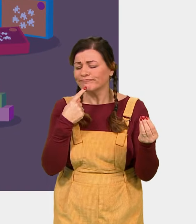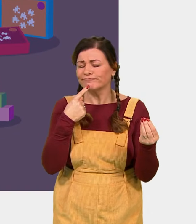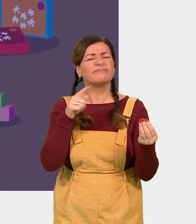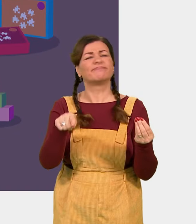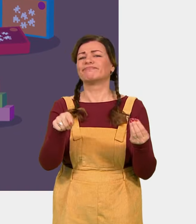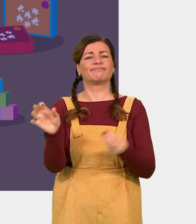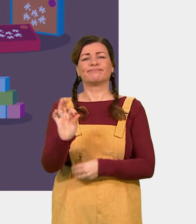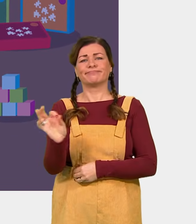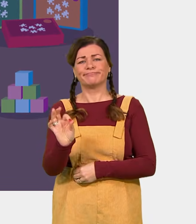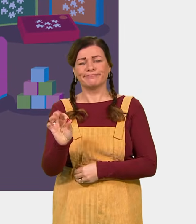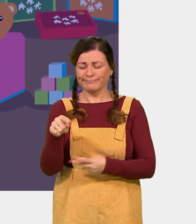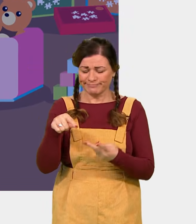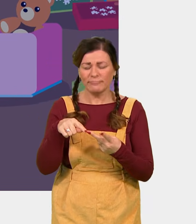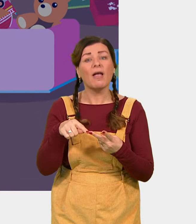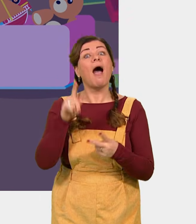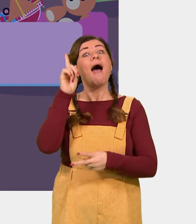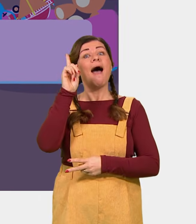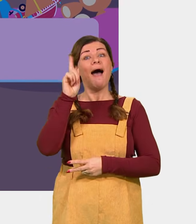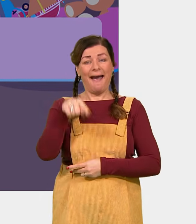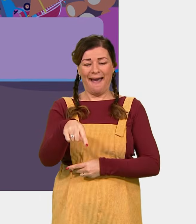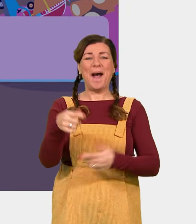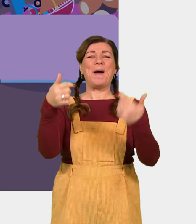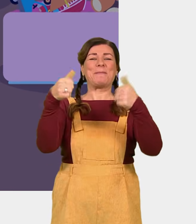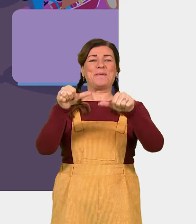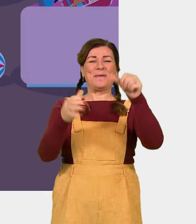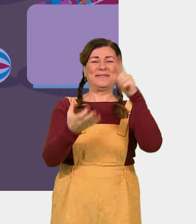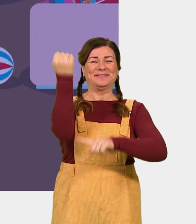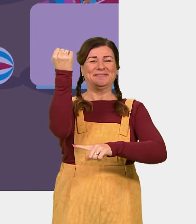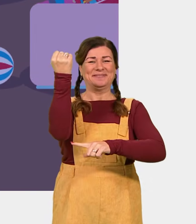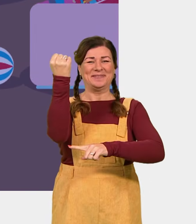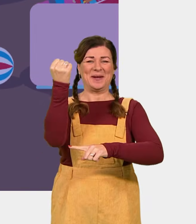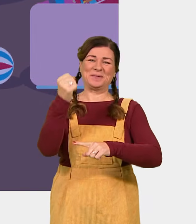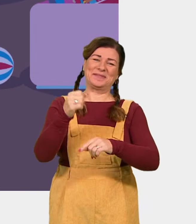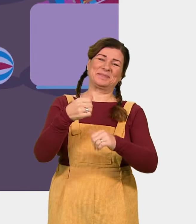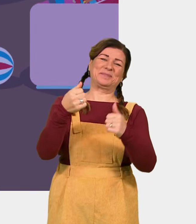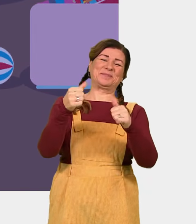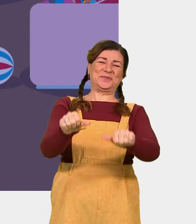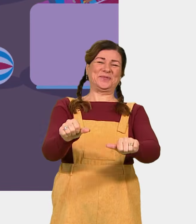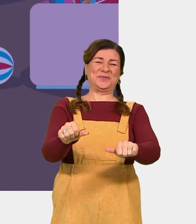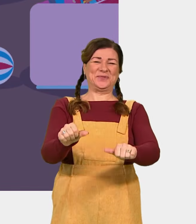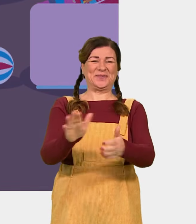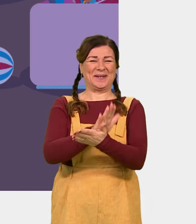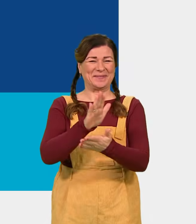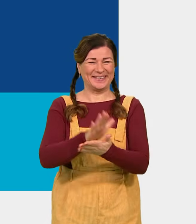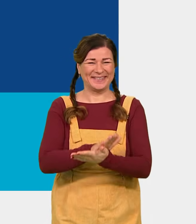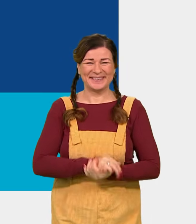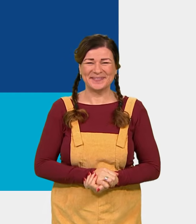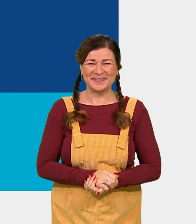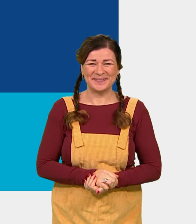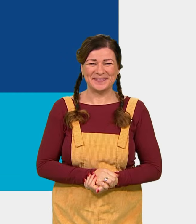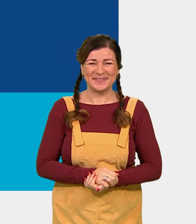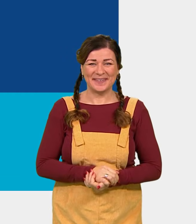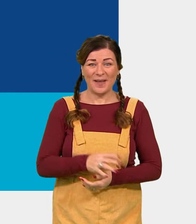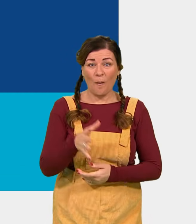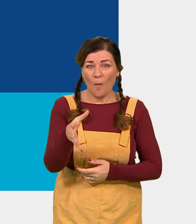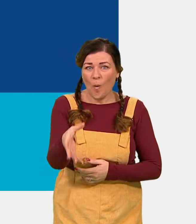Na'r un yma. O, dyma hi o'r diwedd, meddai'n hapus.